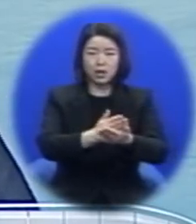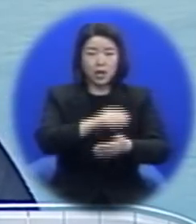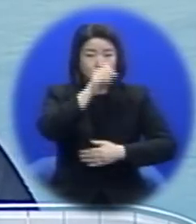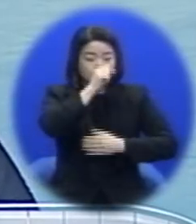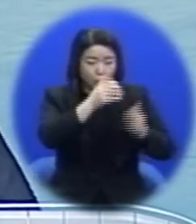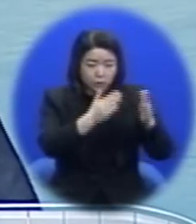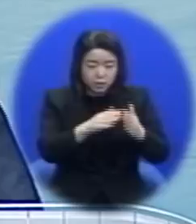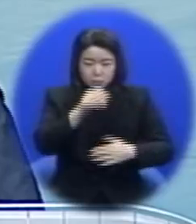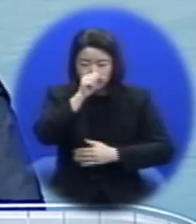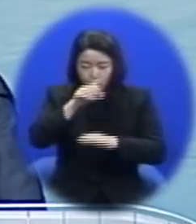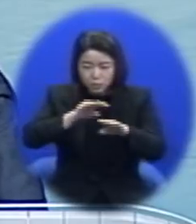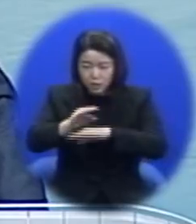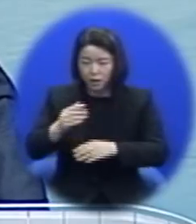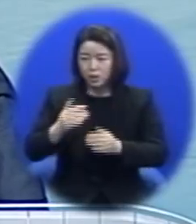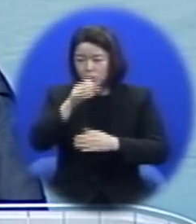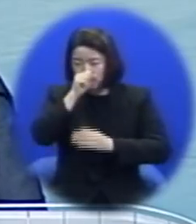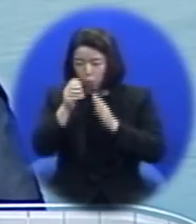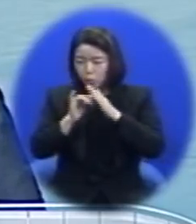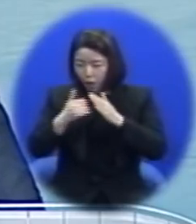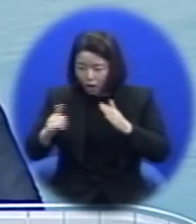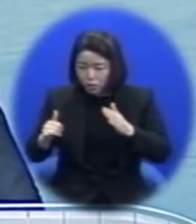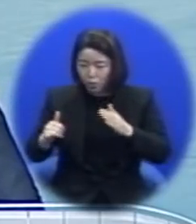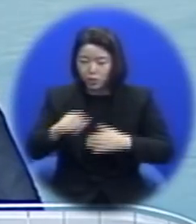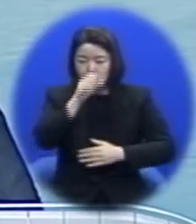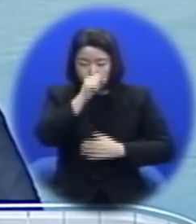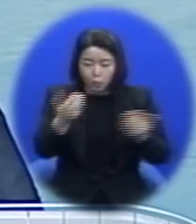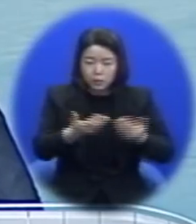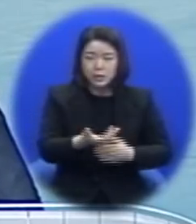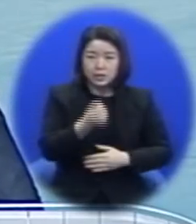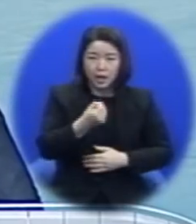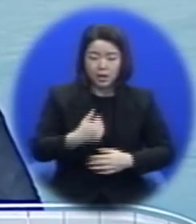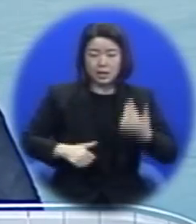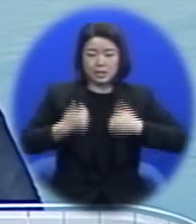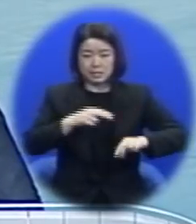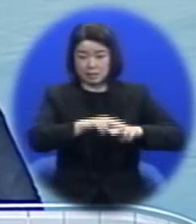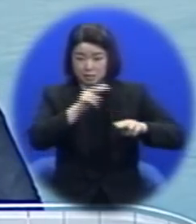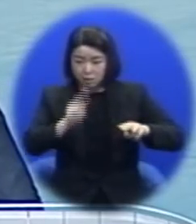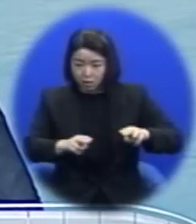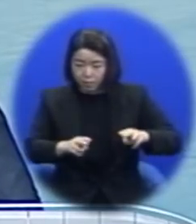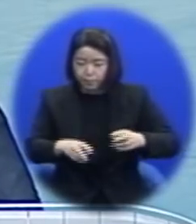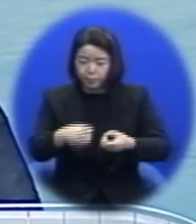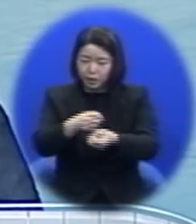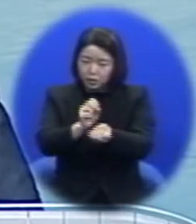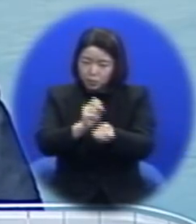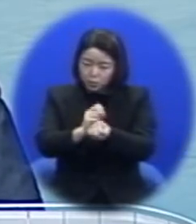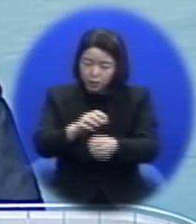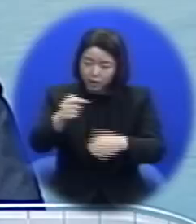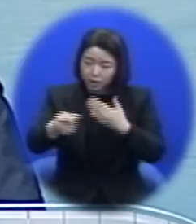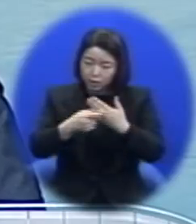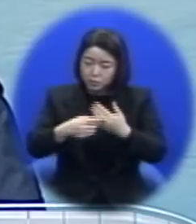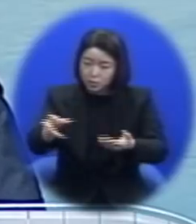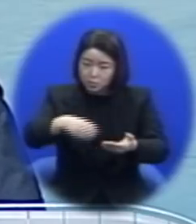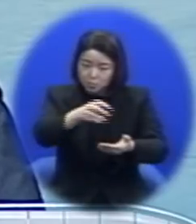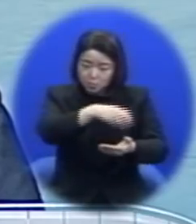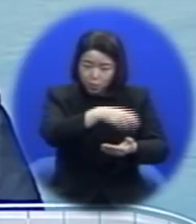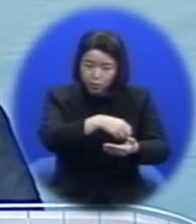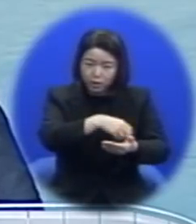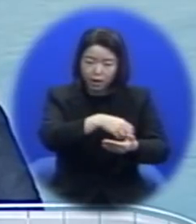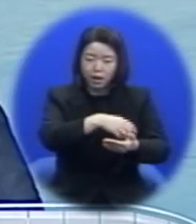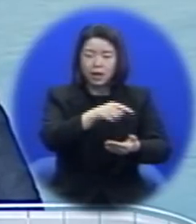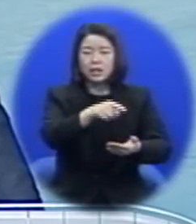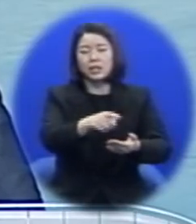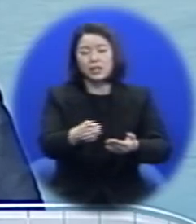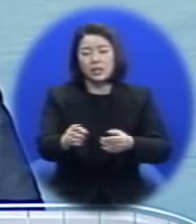좋은 가족, 좋은 직장, 즐거운 은퇴, 조개 껍질 모으기가 전능하신 창조자 하나님 앞에